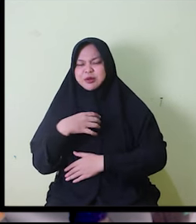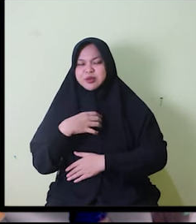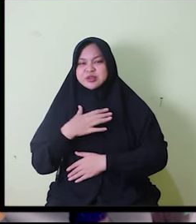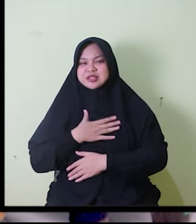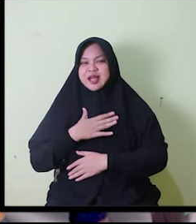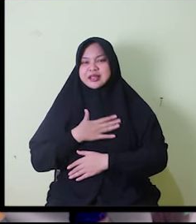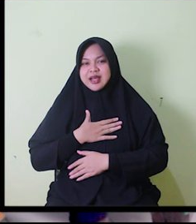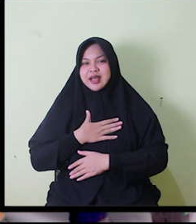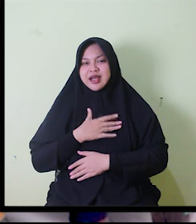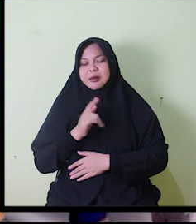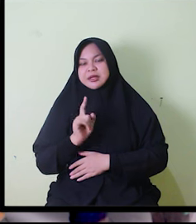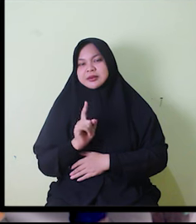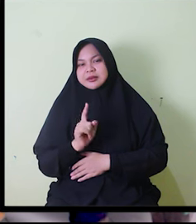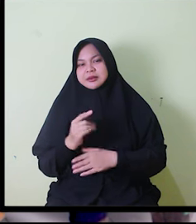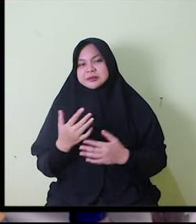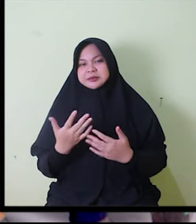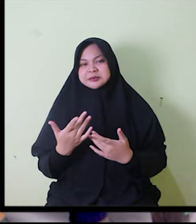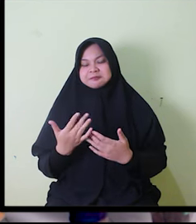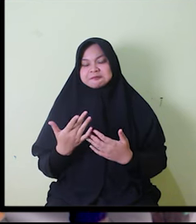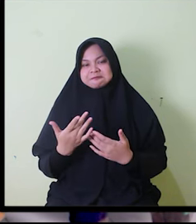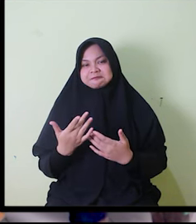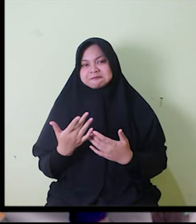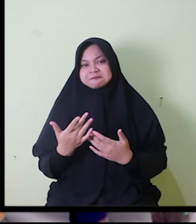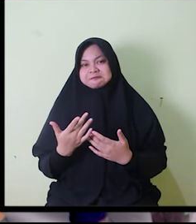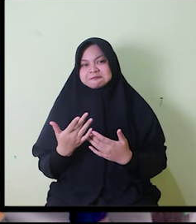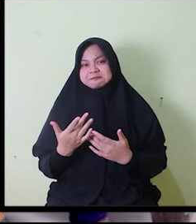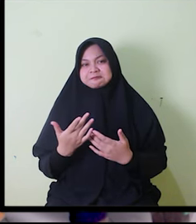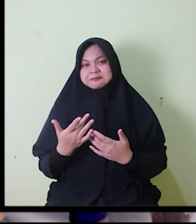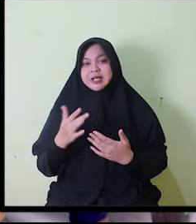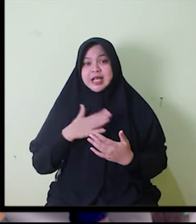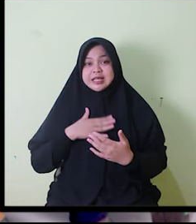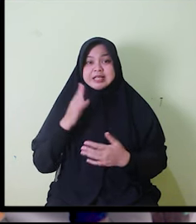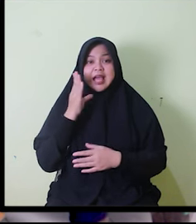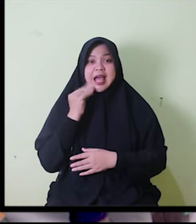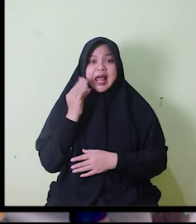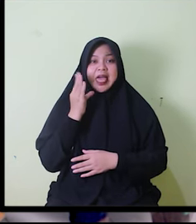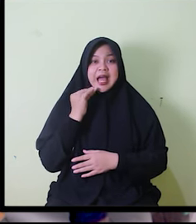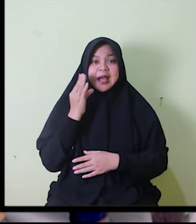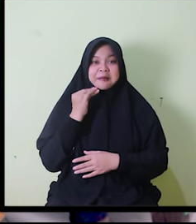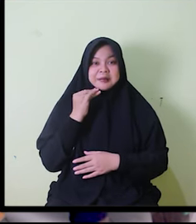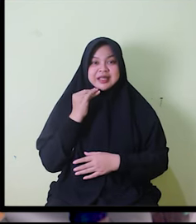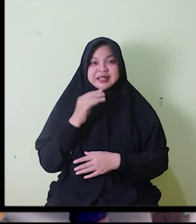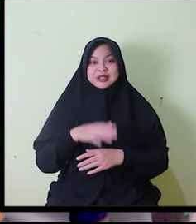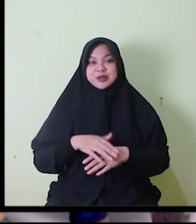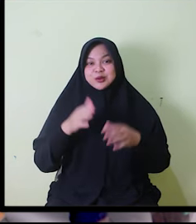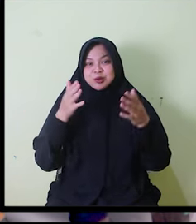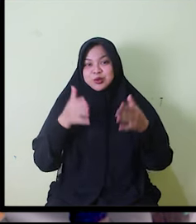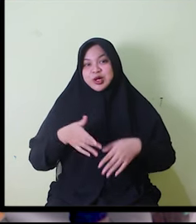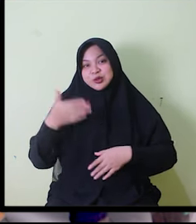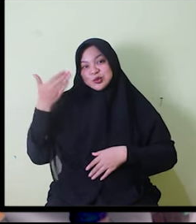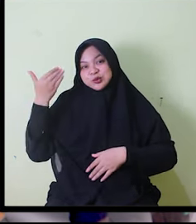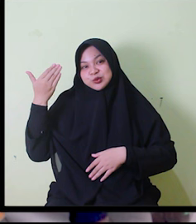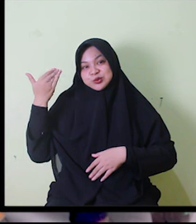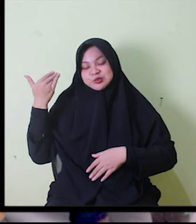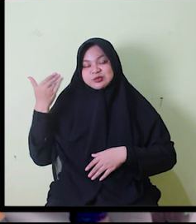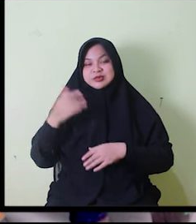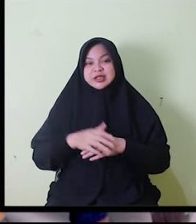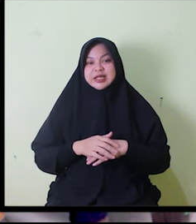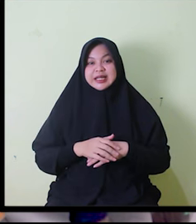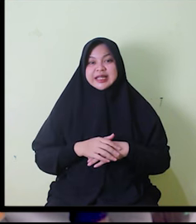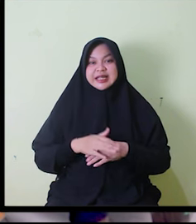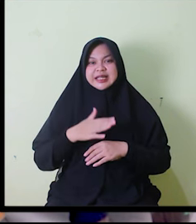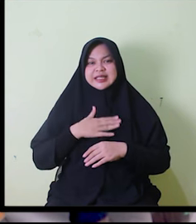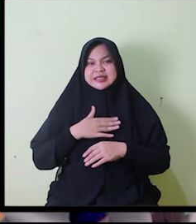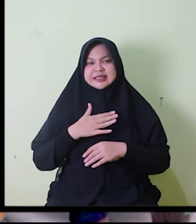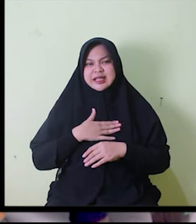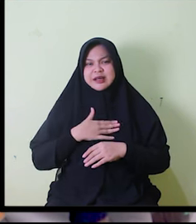karena memang di di yang saya alami ya khususnya yang saya alami pada saat itu saya itu kecenderungan